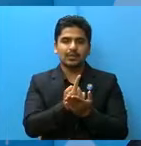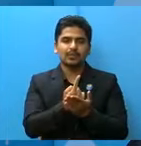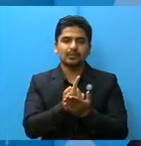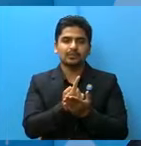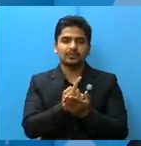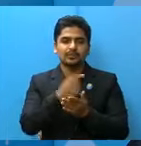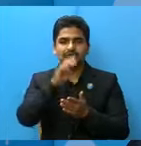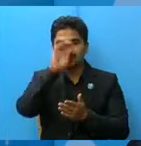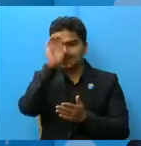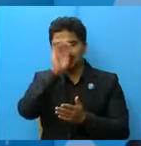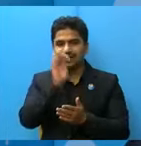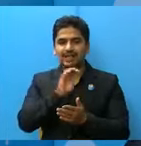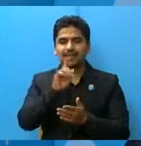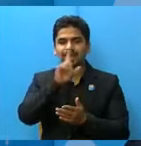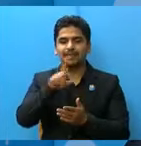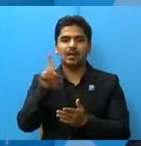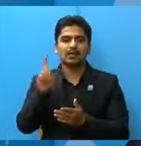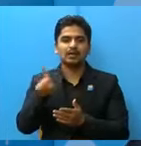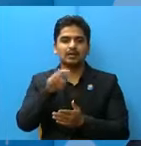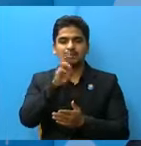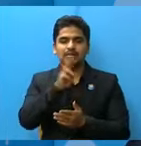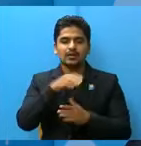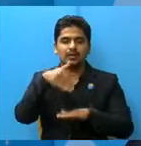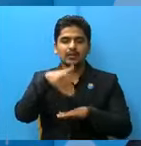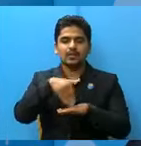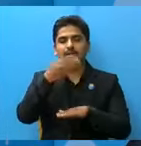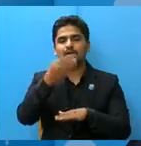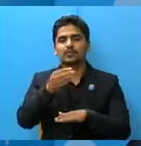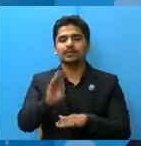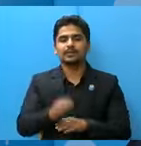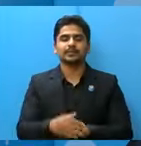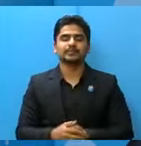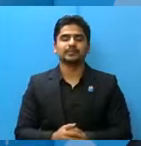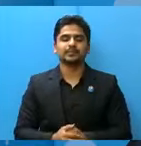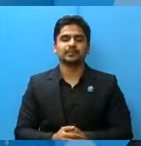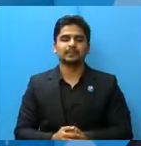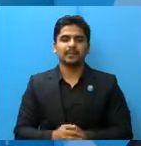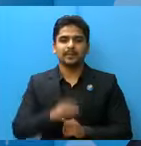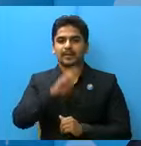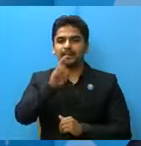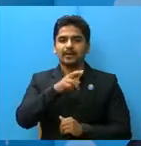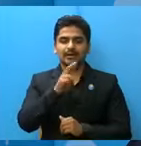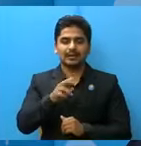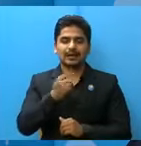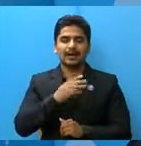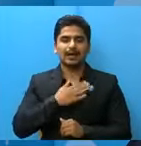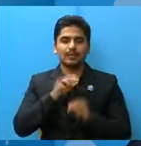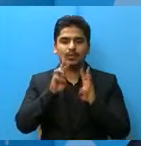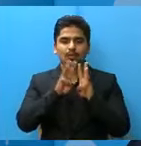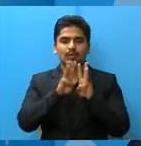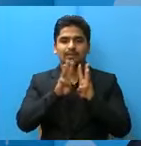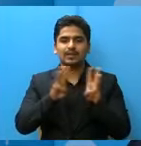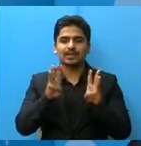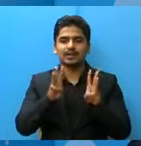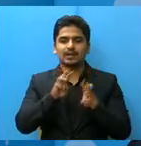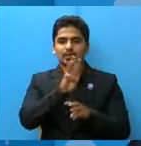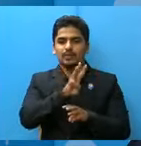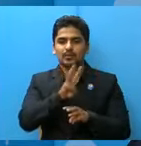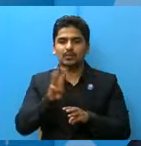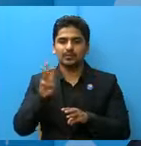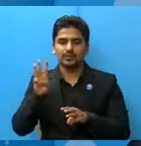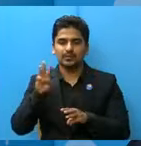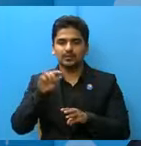सीरा हा नेपाल गंजर प्यूठान को नुन छा रहा हम्रों वेबसाइट www